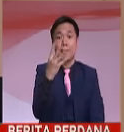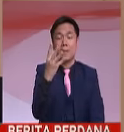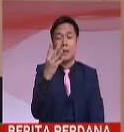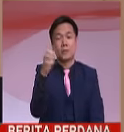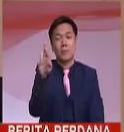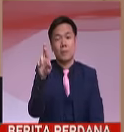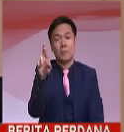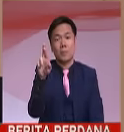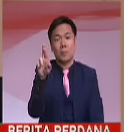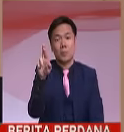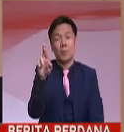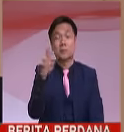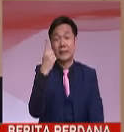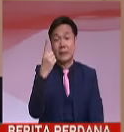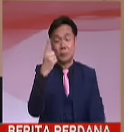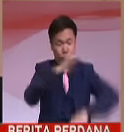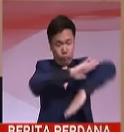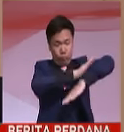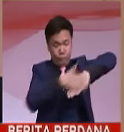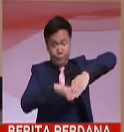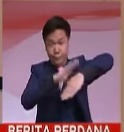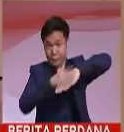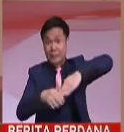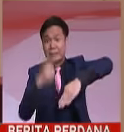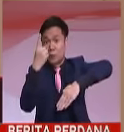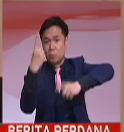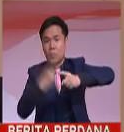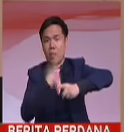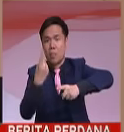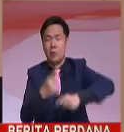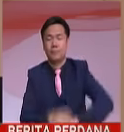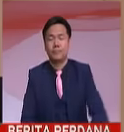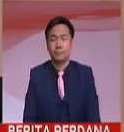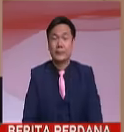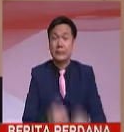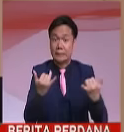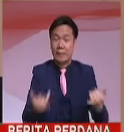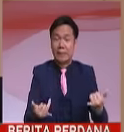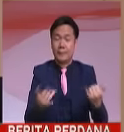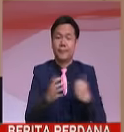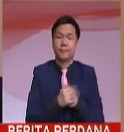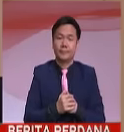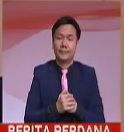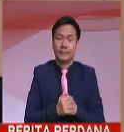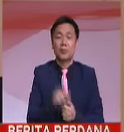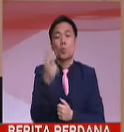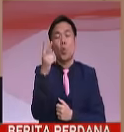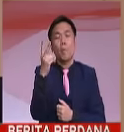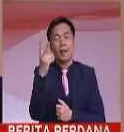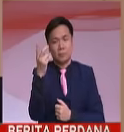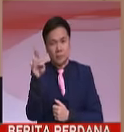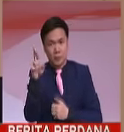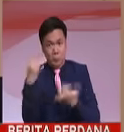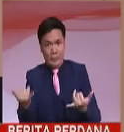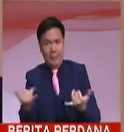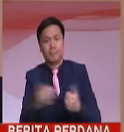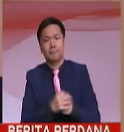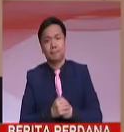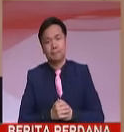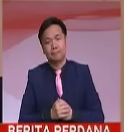and accounts pemantik am by unknown dia frogstone.co zubia